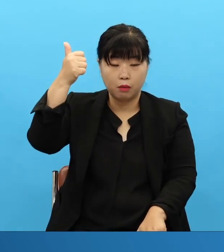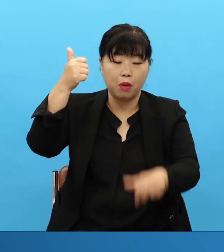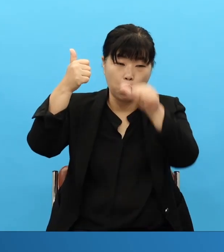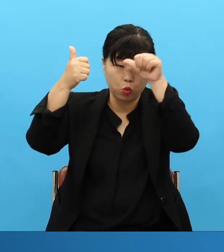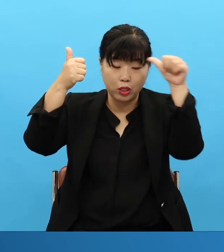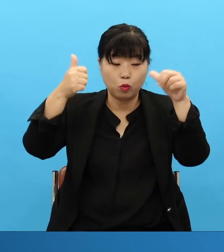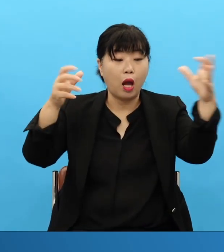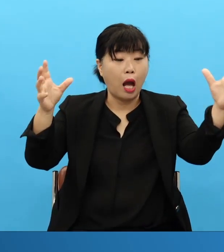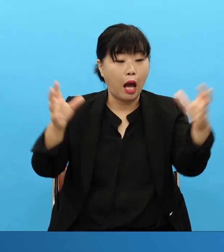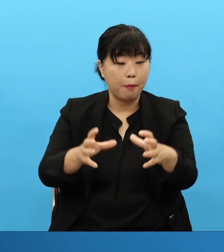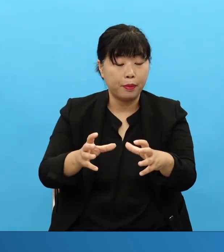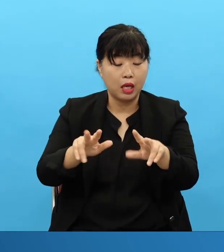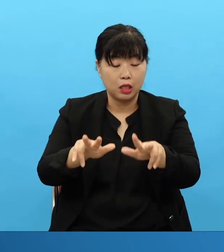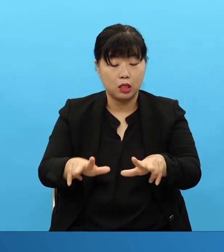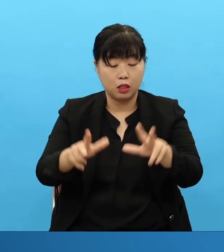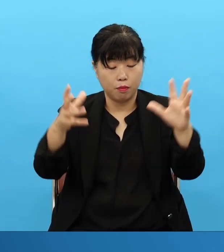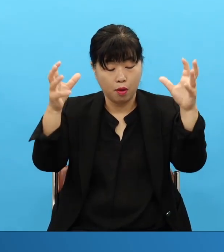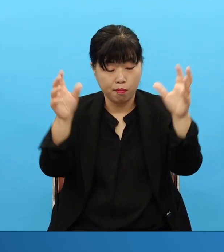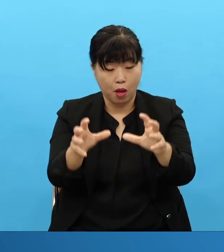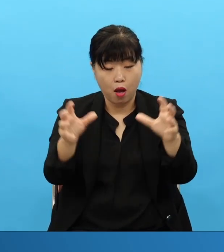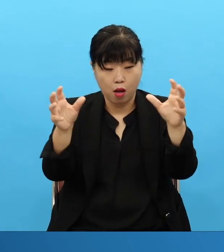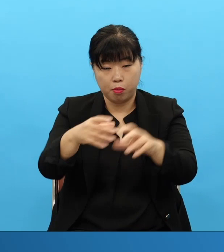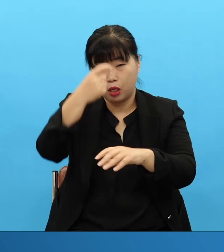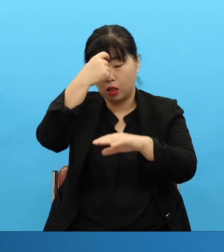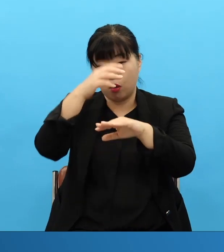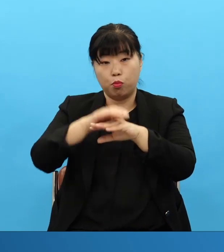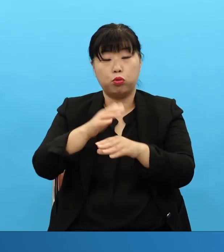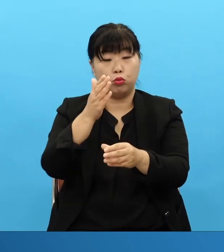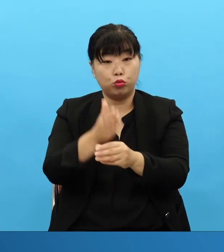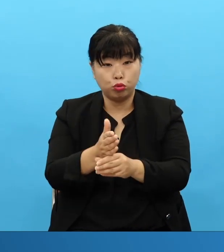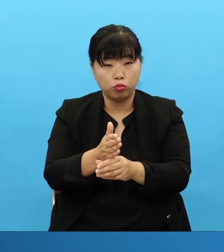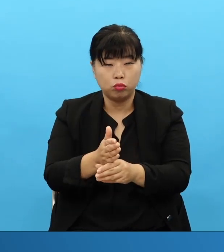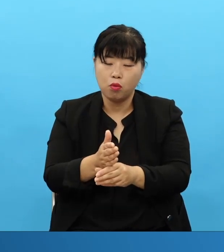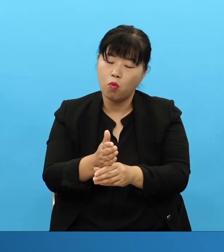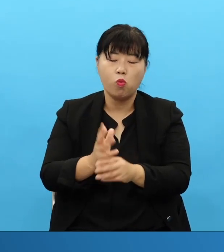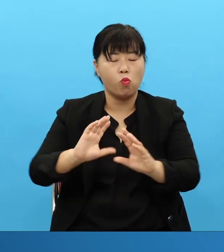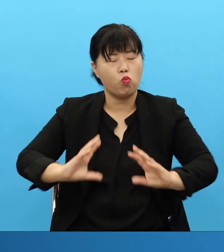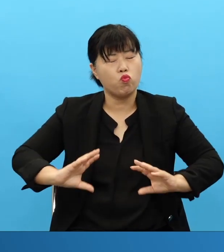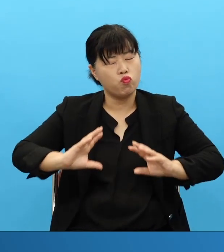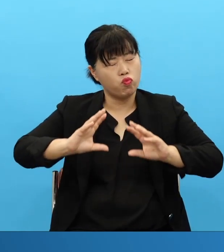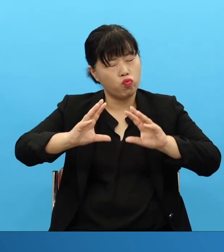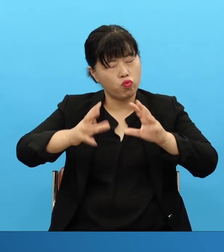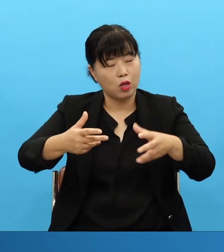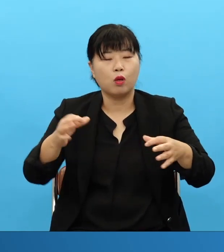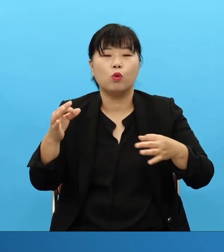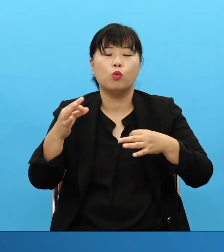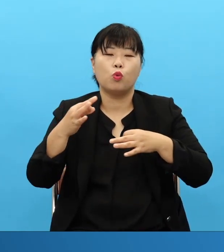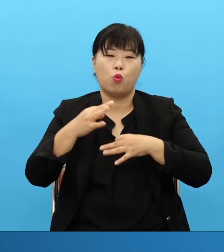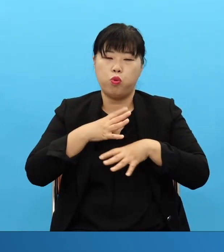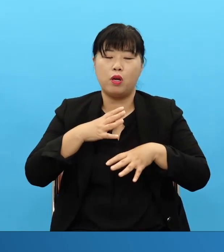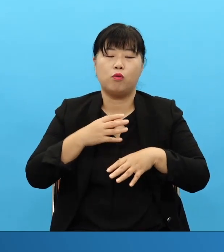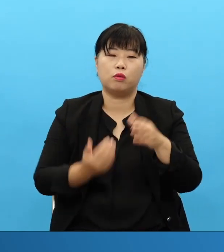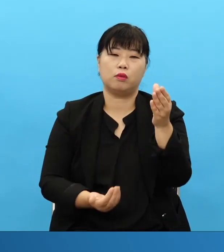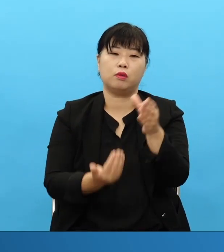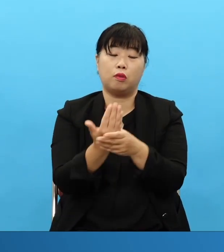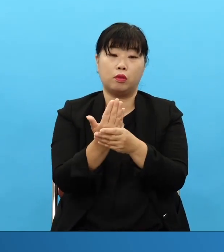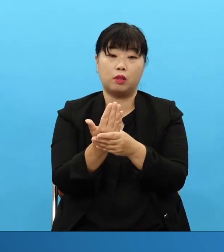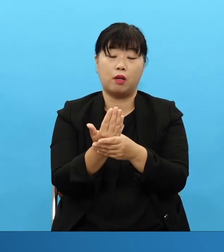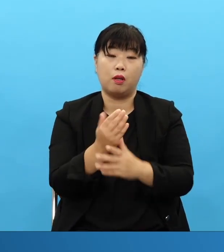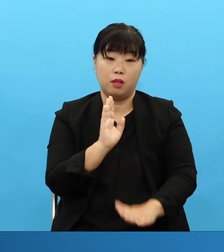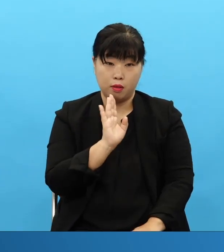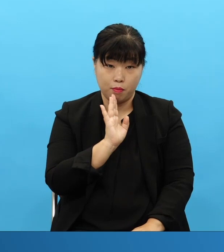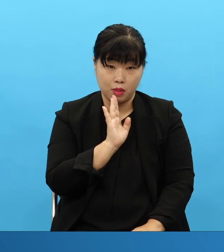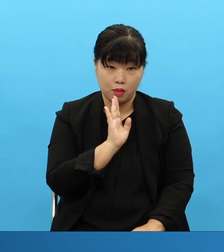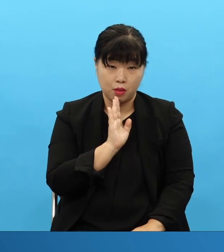거예요. That right now many people 그렇죠. are not sensitive to this, but the meetings that 누가 we have like 장로님들이 this 모여가 is 세계 shaking up the world. 복음하자. 예? 이렇게 말하면서 모이는데